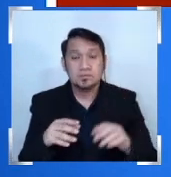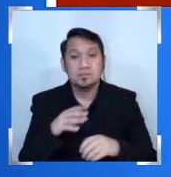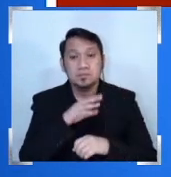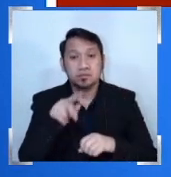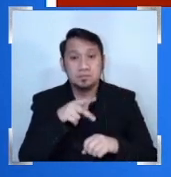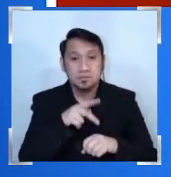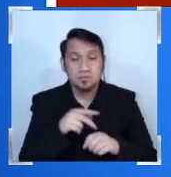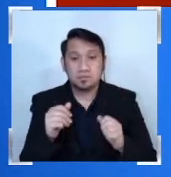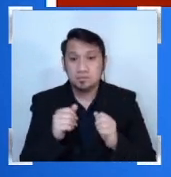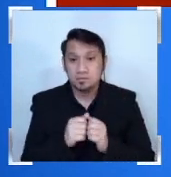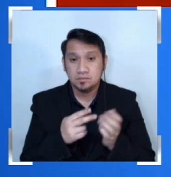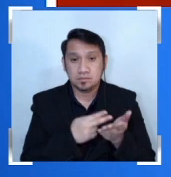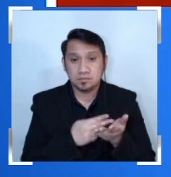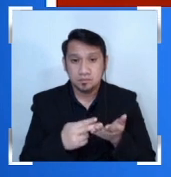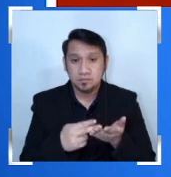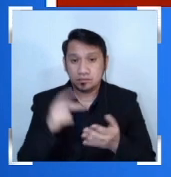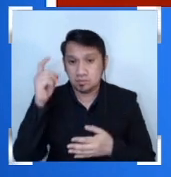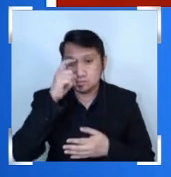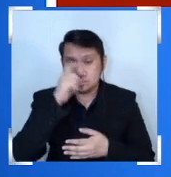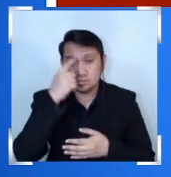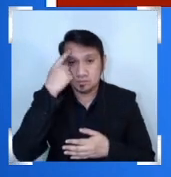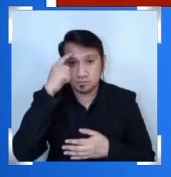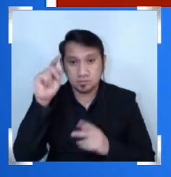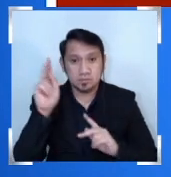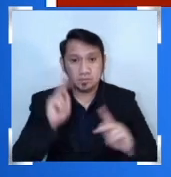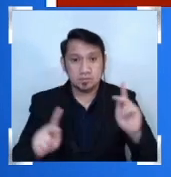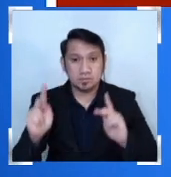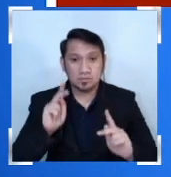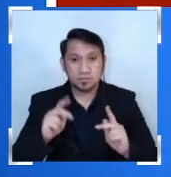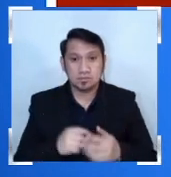divine wisdom para sa interes ng taong bayan.